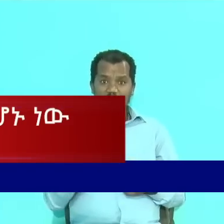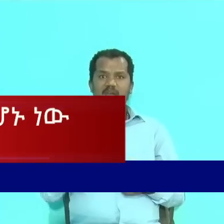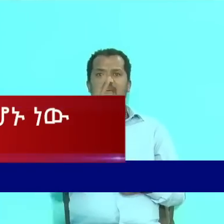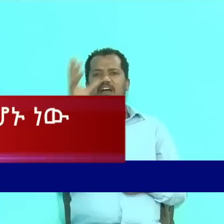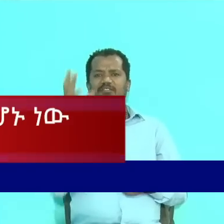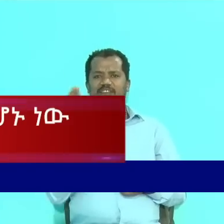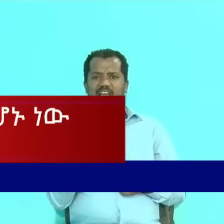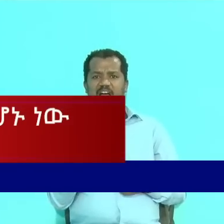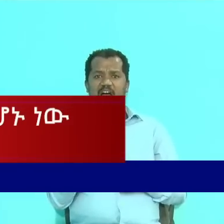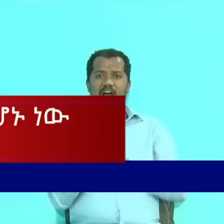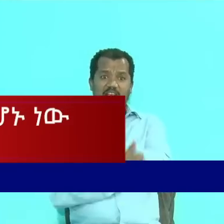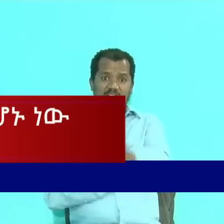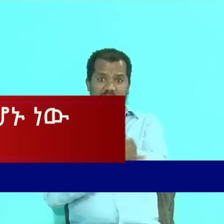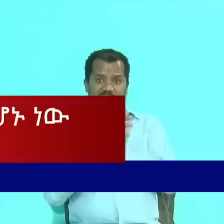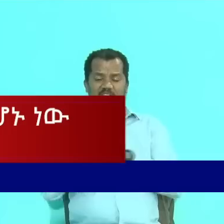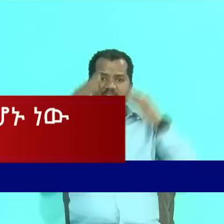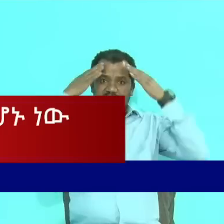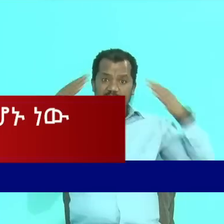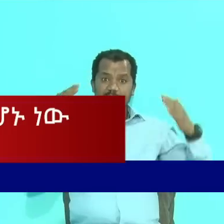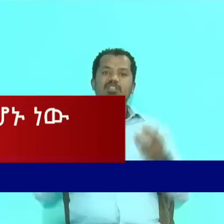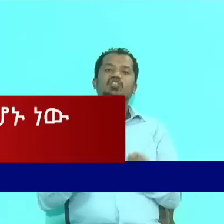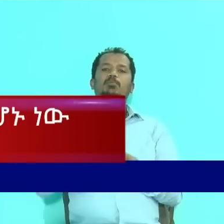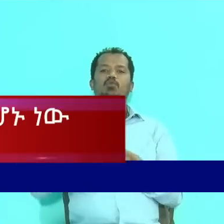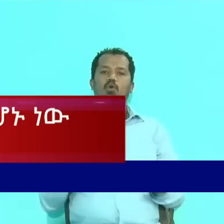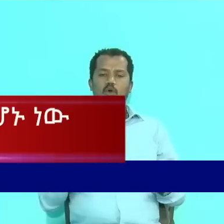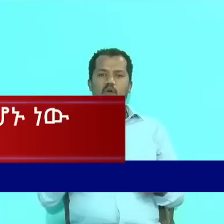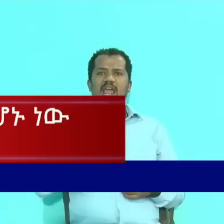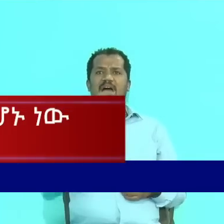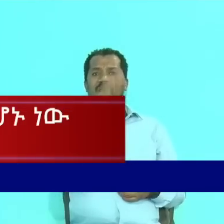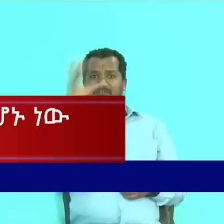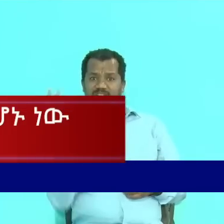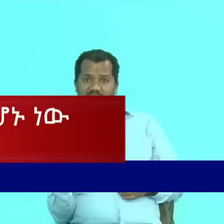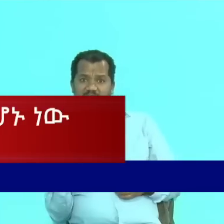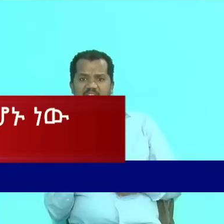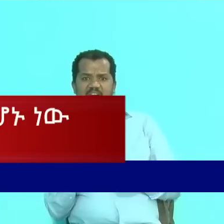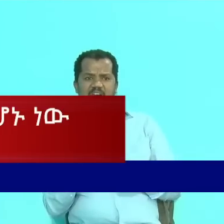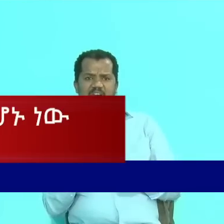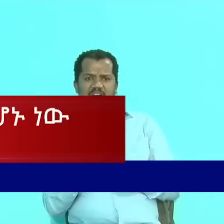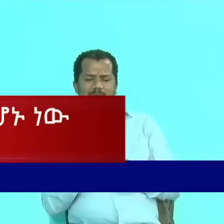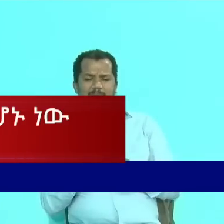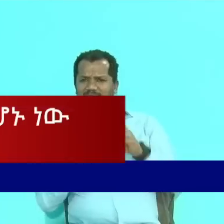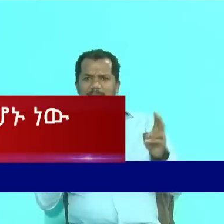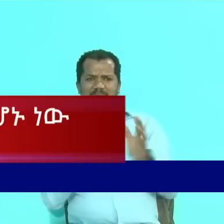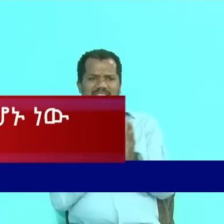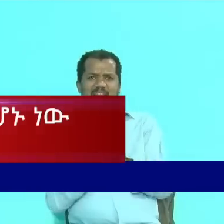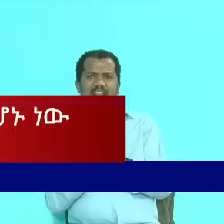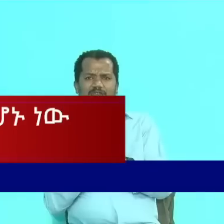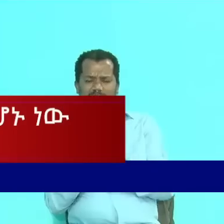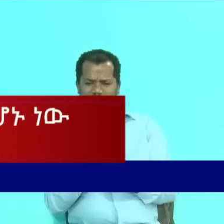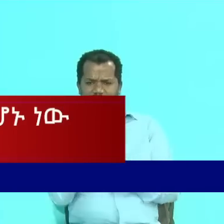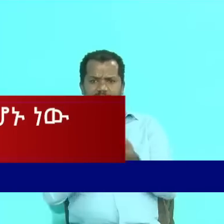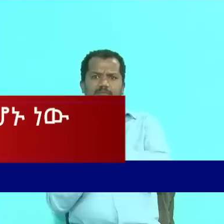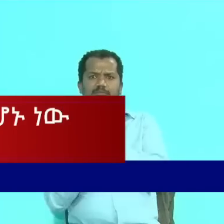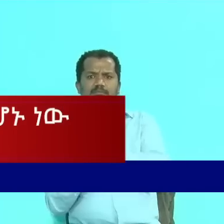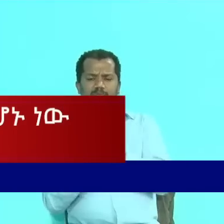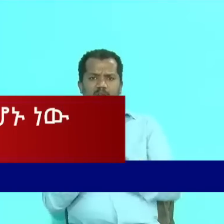የአፍሪካ ቀንድ ሀገራትና ግብፅን ጨምረን። የአፍሪካ ቀንድ ሀገራት አሰላለፋቸውን በሚገርም ፍጥነት ነው የሚቀይሩት።